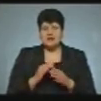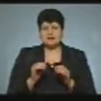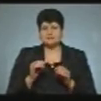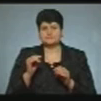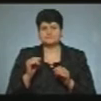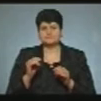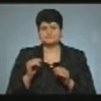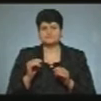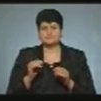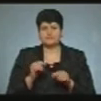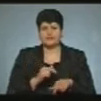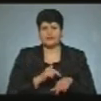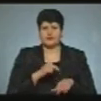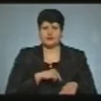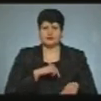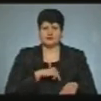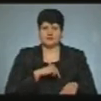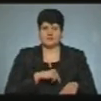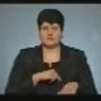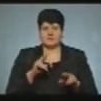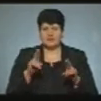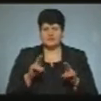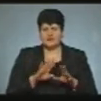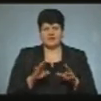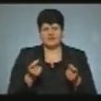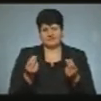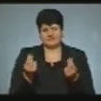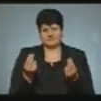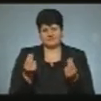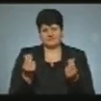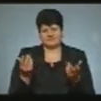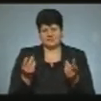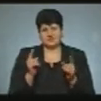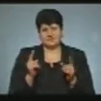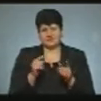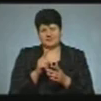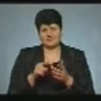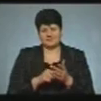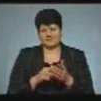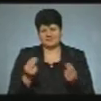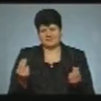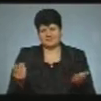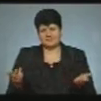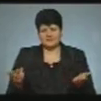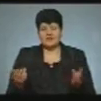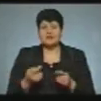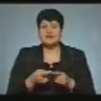такими людяними принципами, а не меркантильними і тільки фінансовими. Тому що